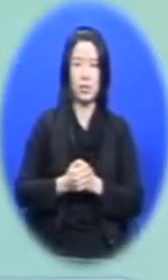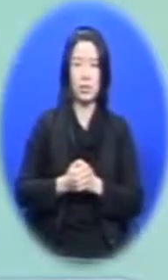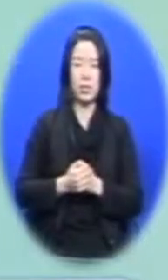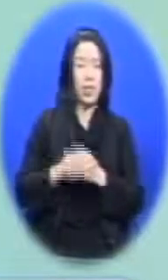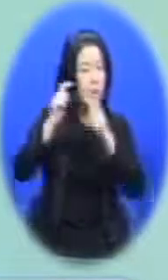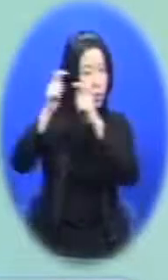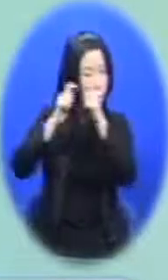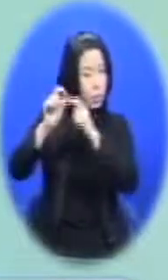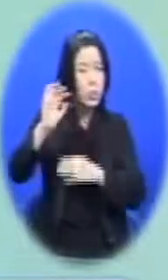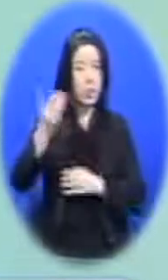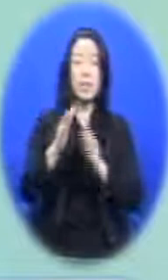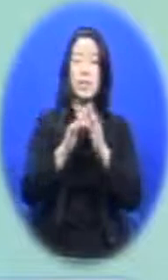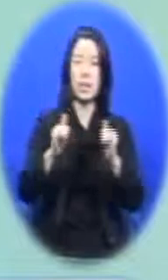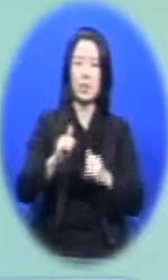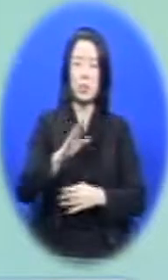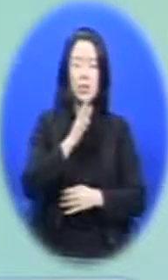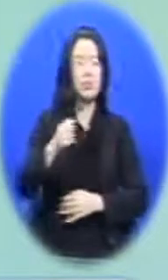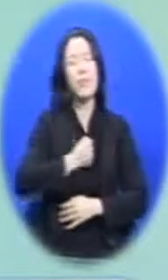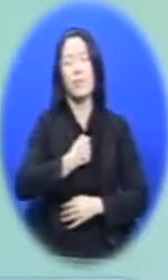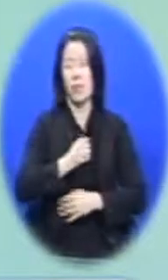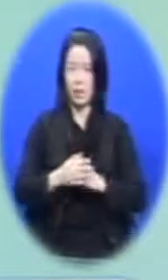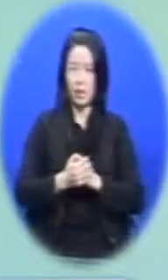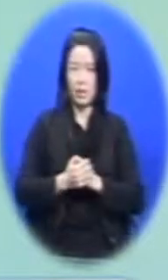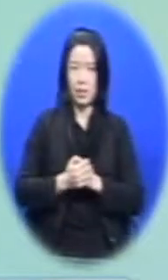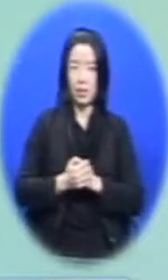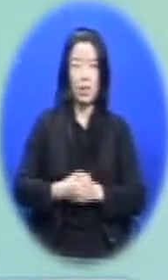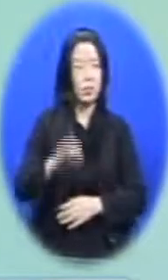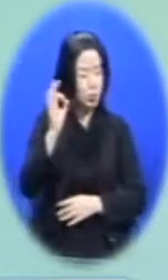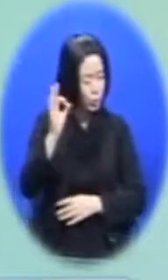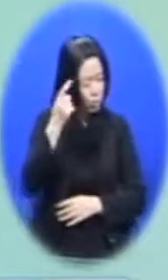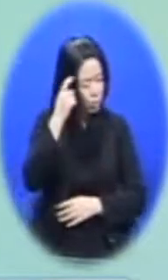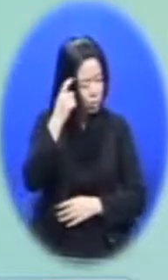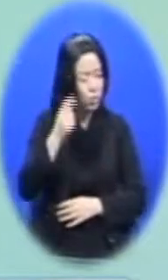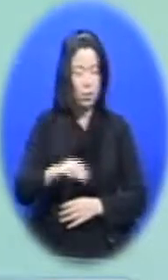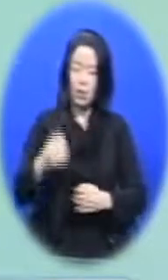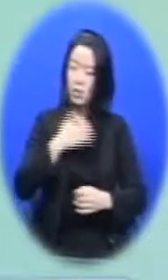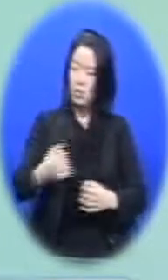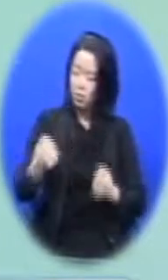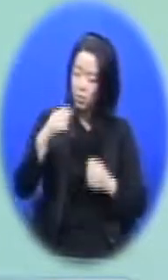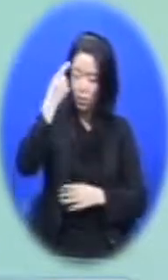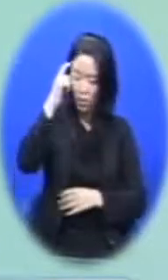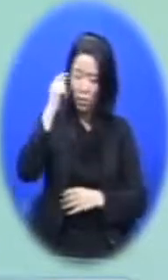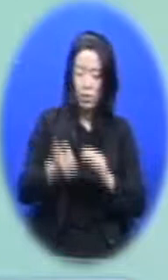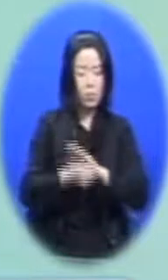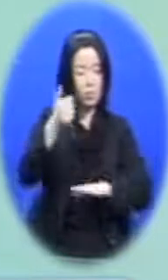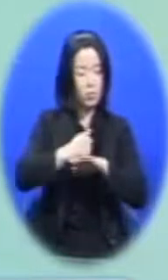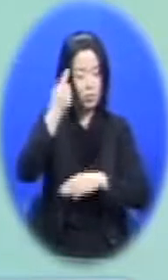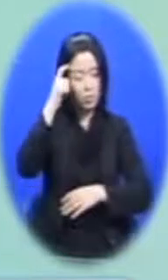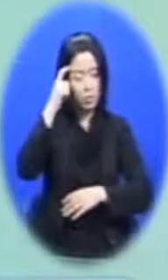고민이 되시는 분들은 참 답답합니다. 돈인가? 건강인가,